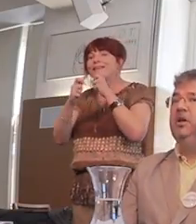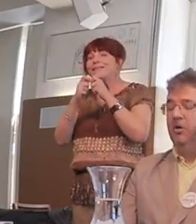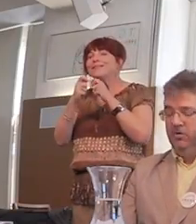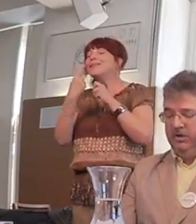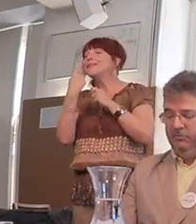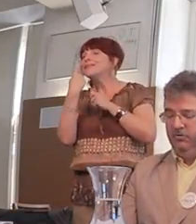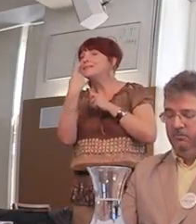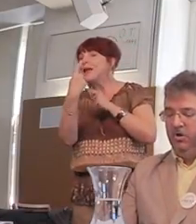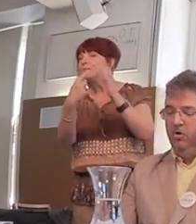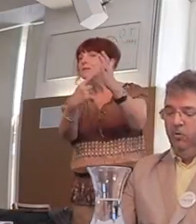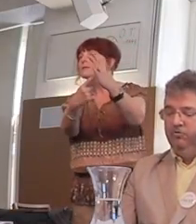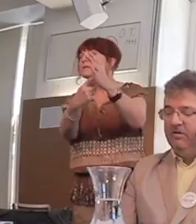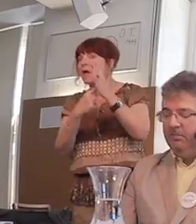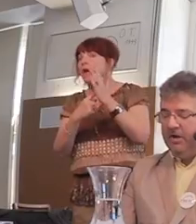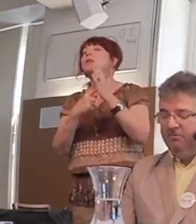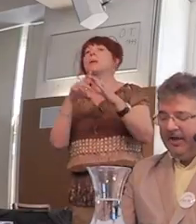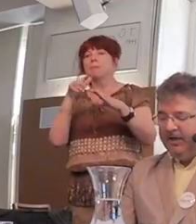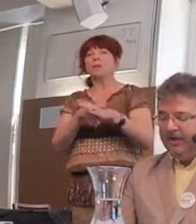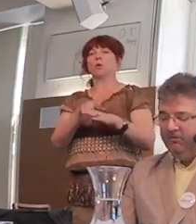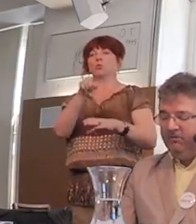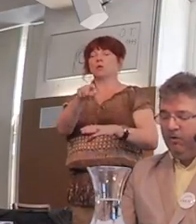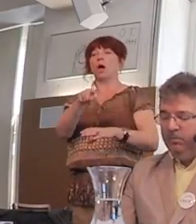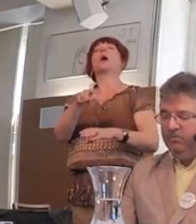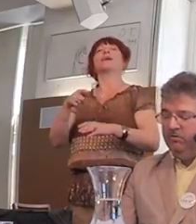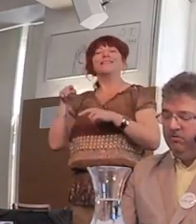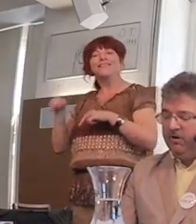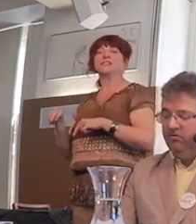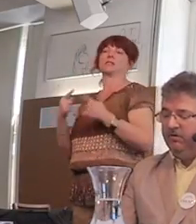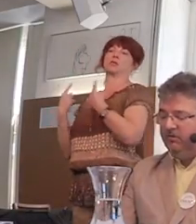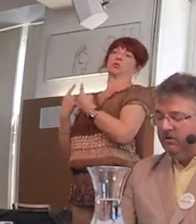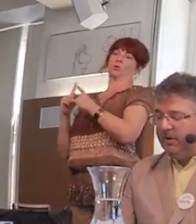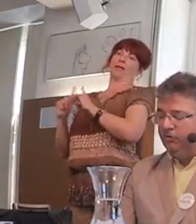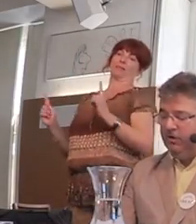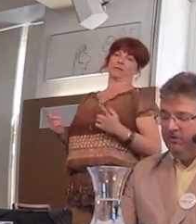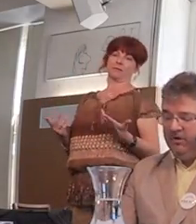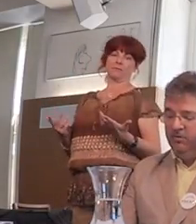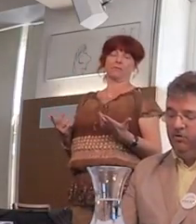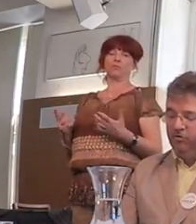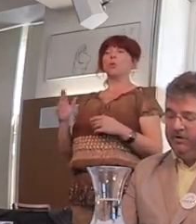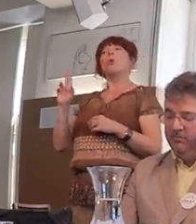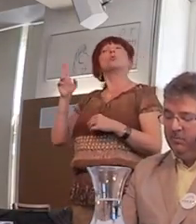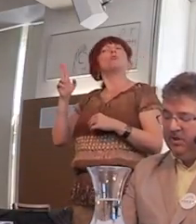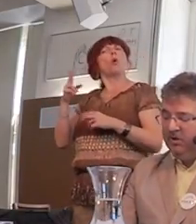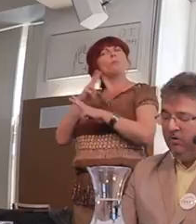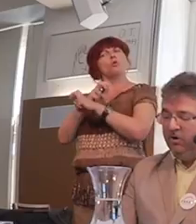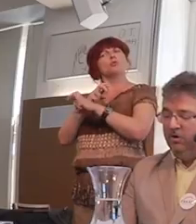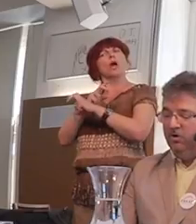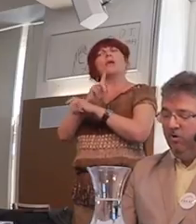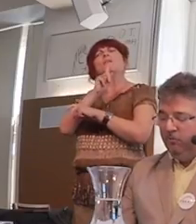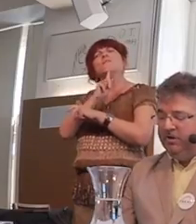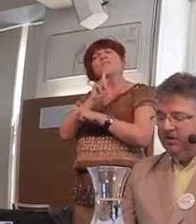mit Behinderung gibt. Und deshalb meine Frage jetzt, warum gibt es in Österreich so wenig sichtbare Journalistinnen oder Journalisten mit